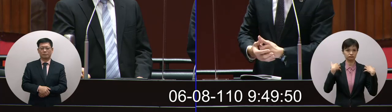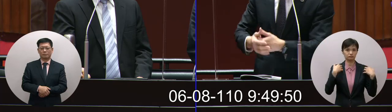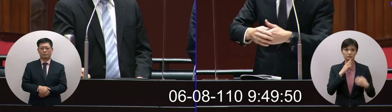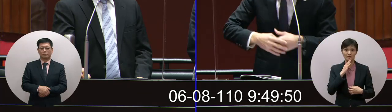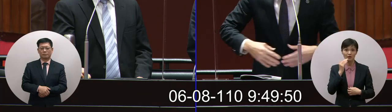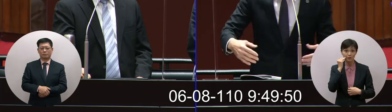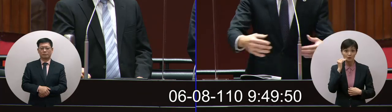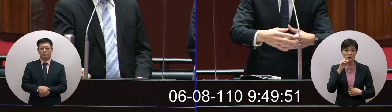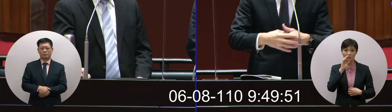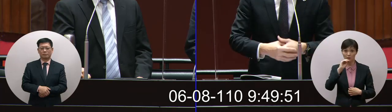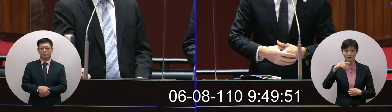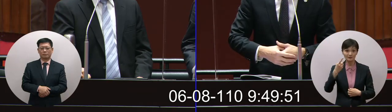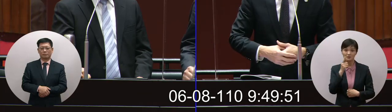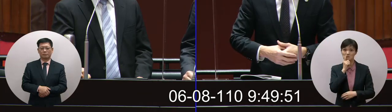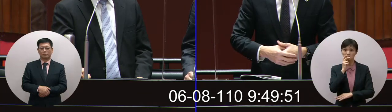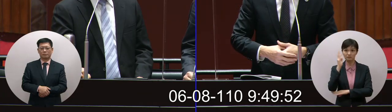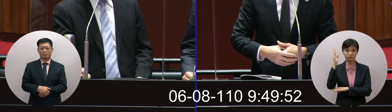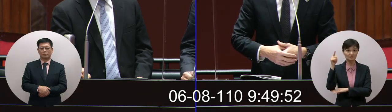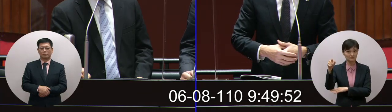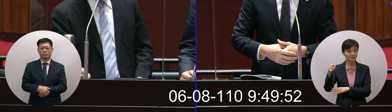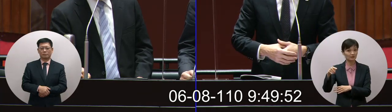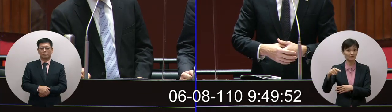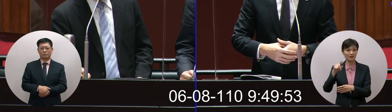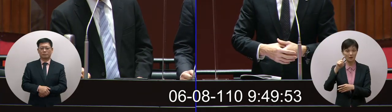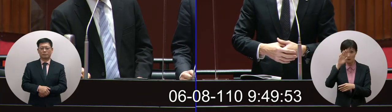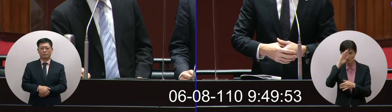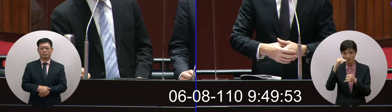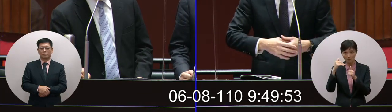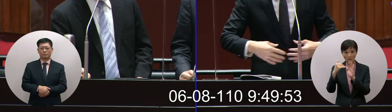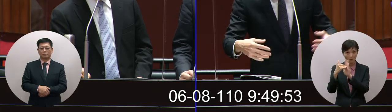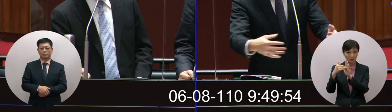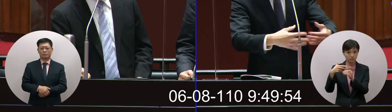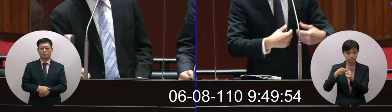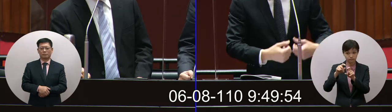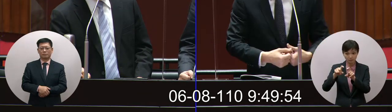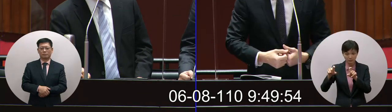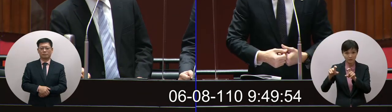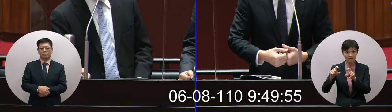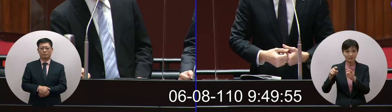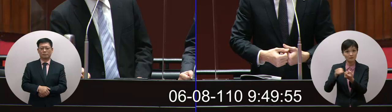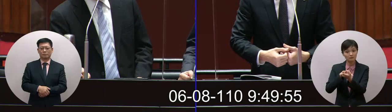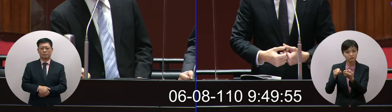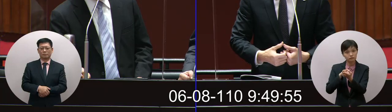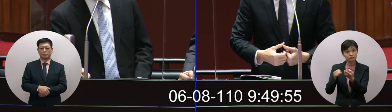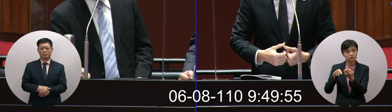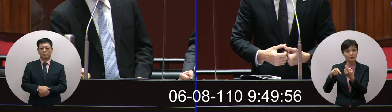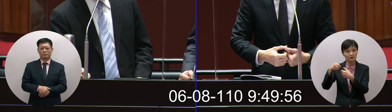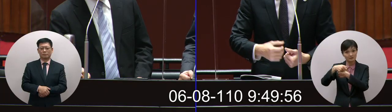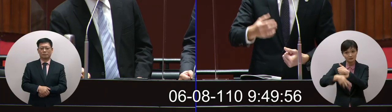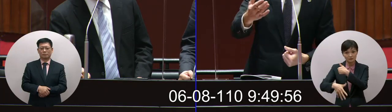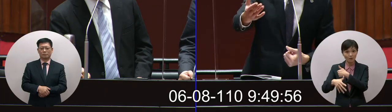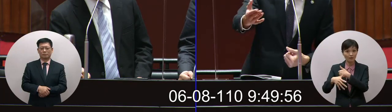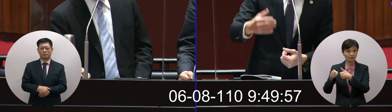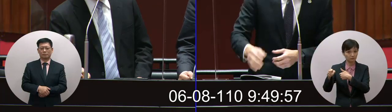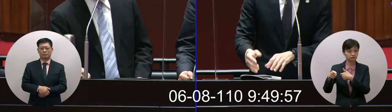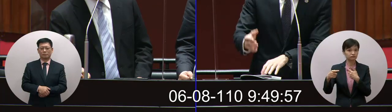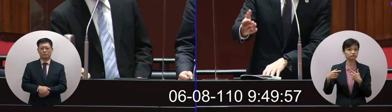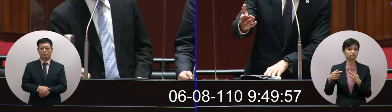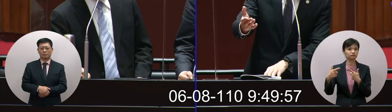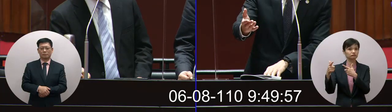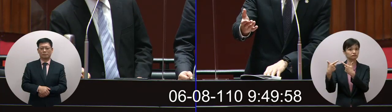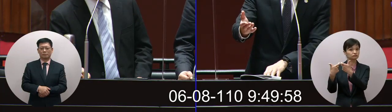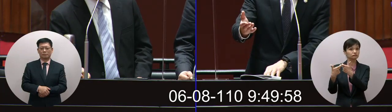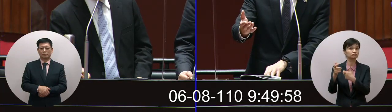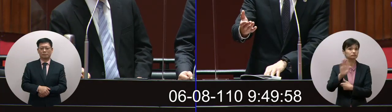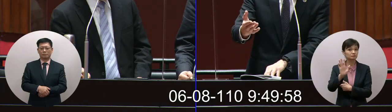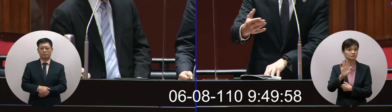你的这个无爱专力来甲你支持这个疫苗的预约的系统，阿免就全台湾搁当遐安尼排队排到乱糟糟。这个部分是咪